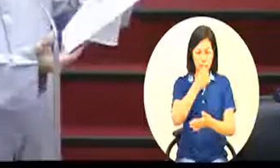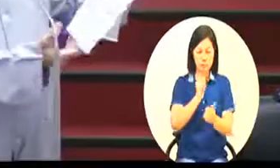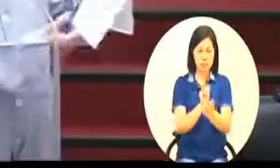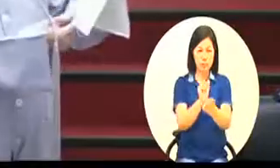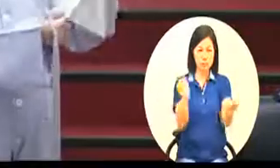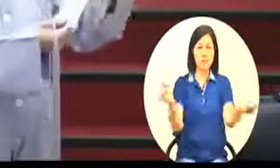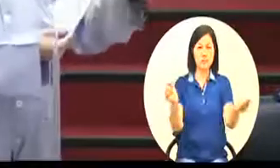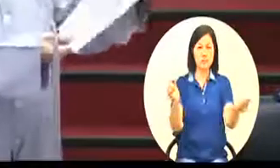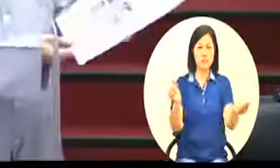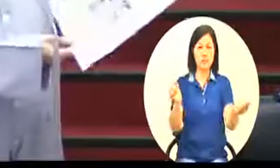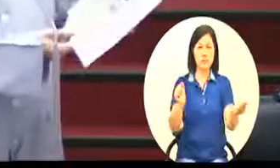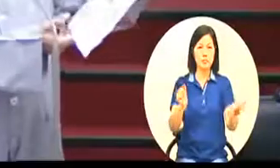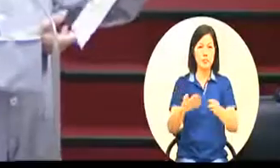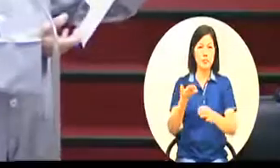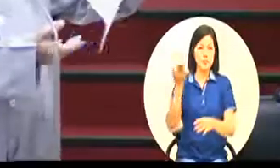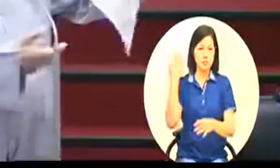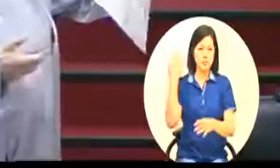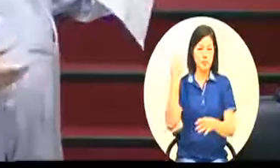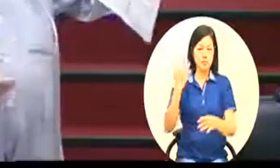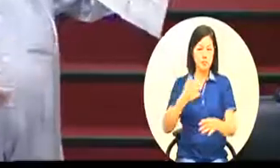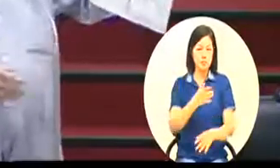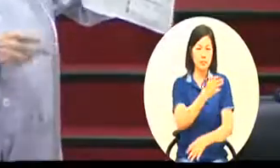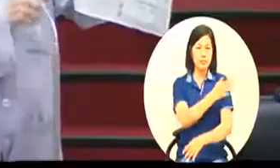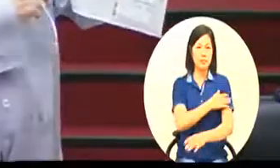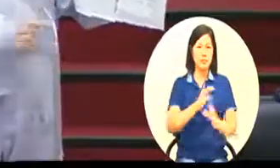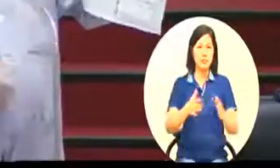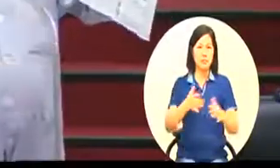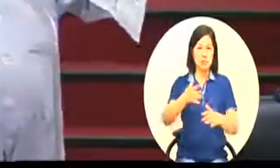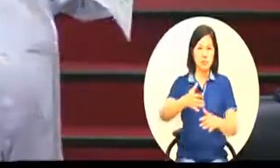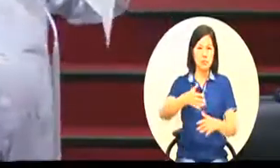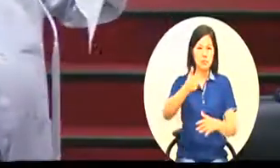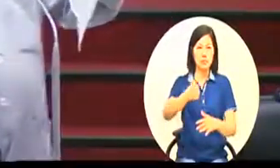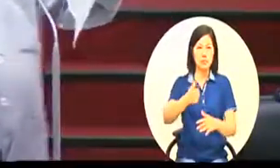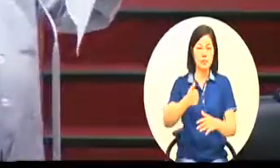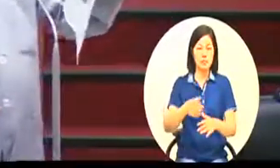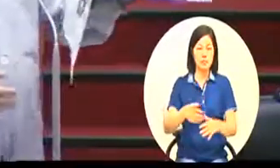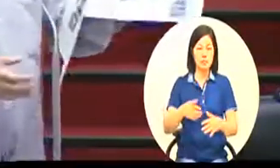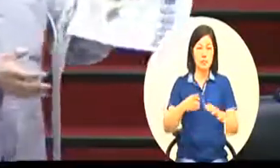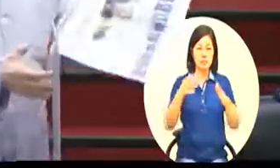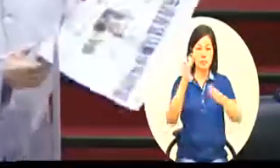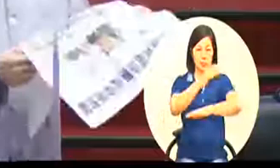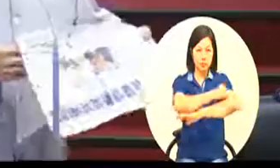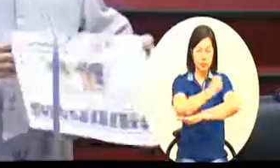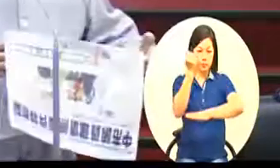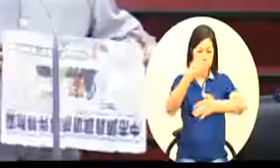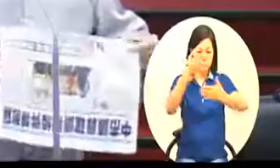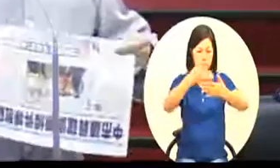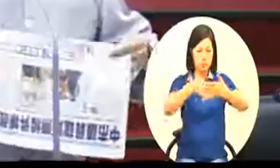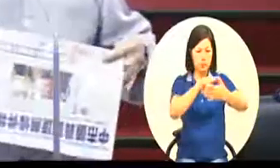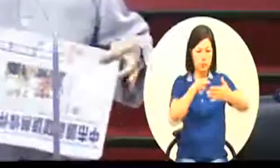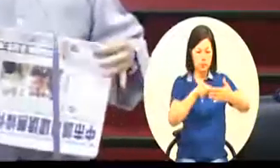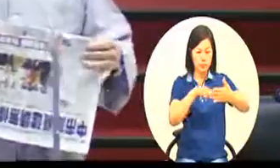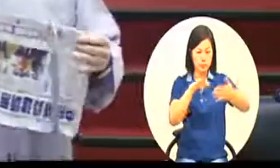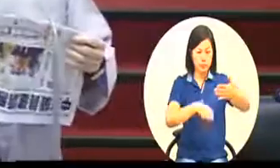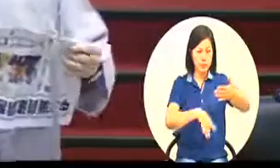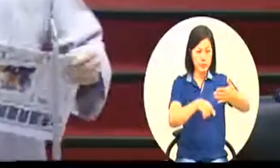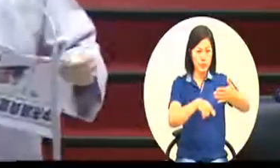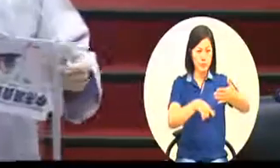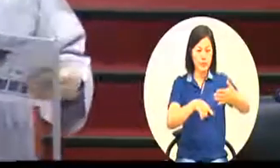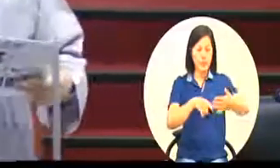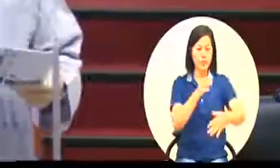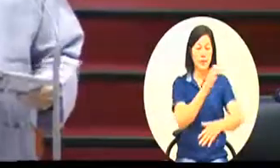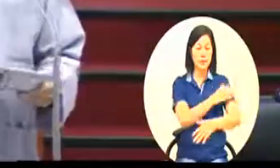伫即个大办呢。下半段来报道局者啊！你公